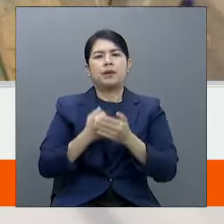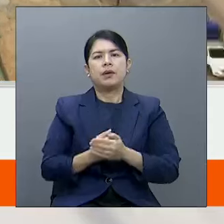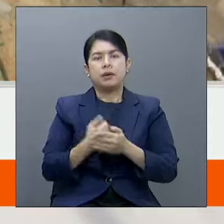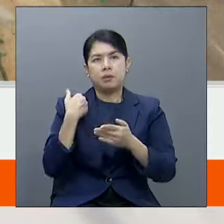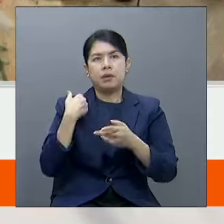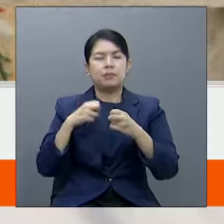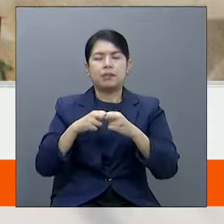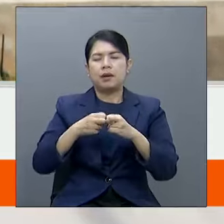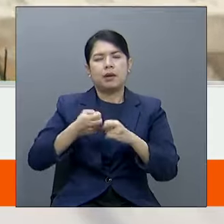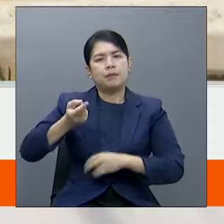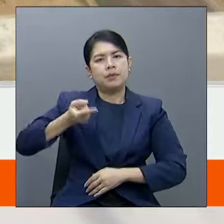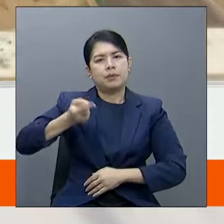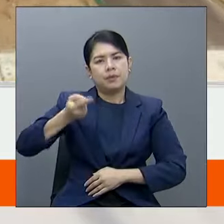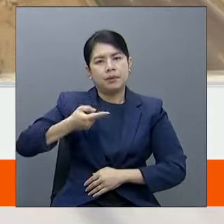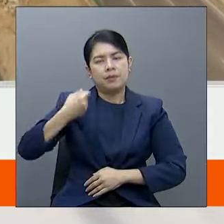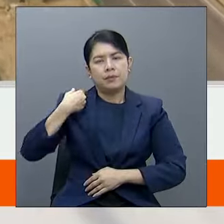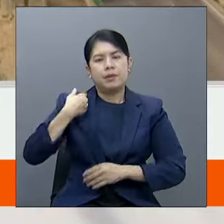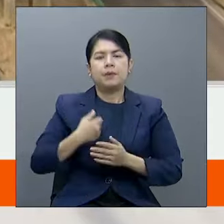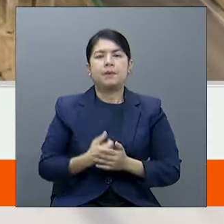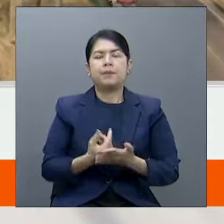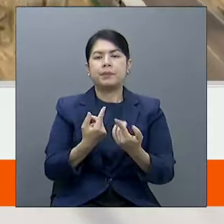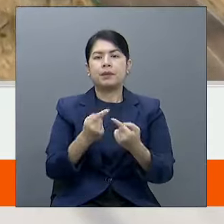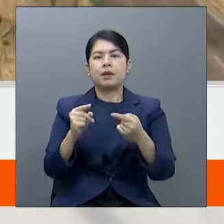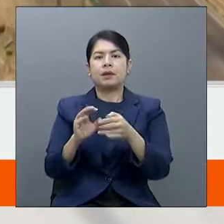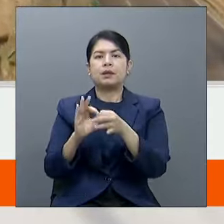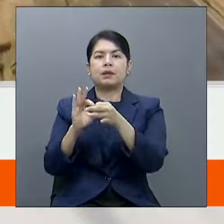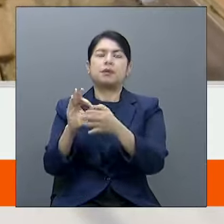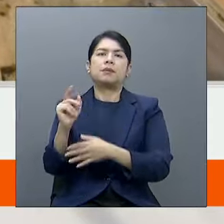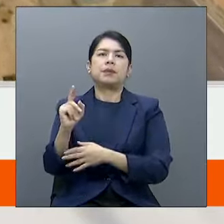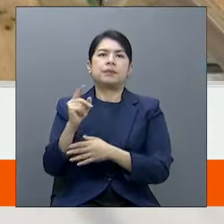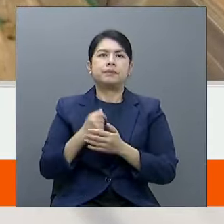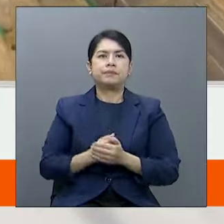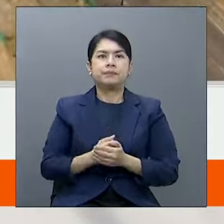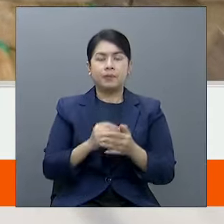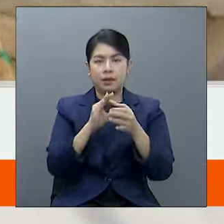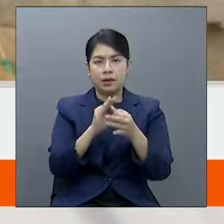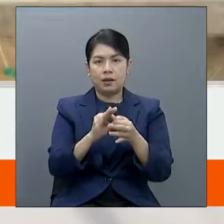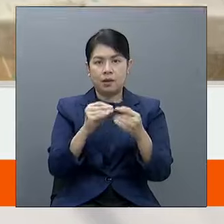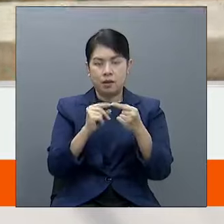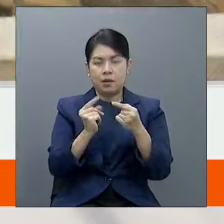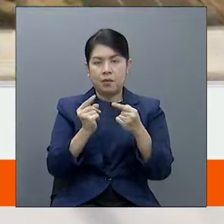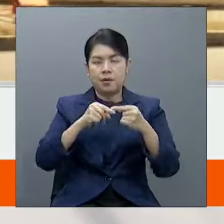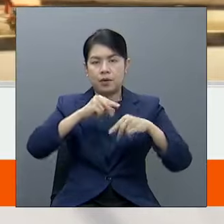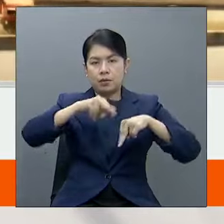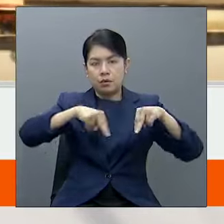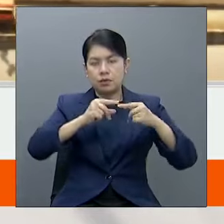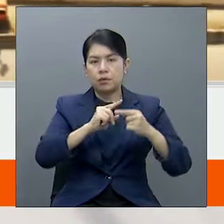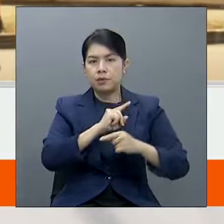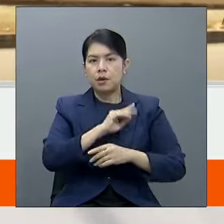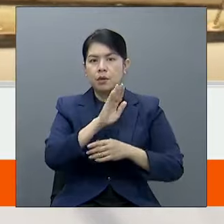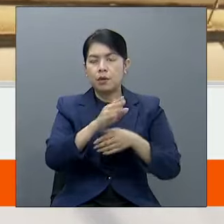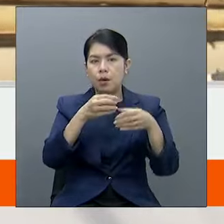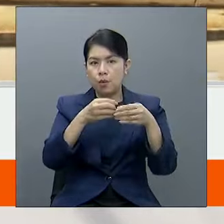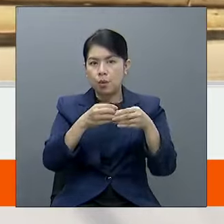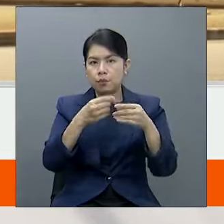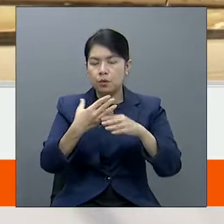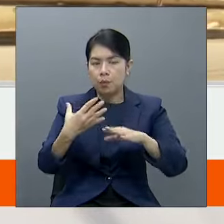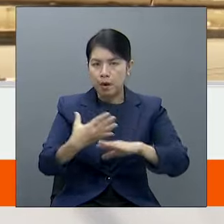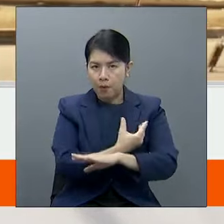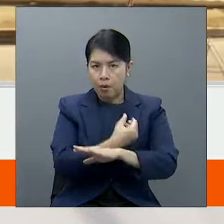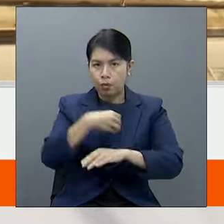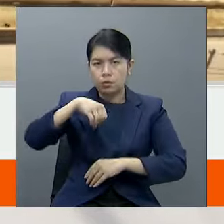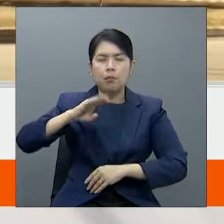กันนะฮะส่วนเรื่องของcapacity นะครับของผู้รับเหมาเนี่ยนะครับตัวผู้รับเหมาเองนะฮะ